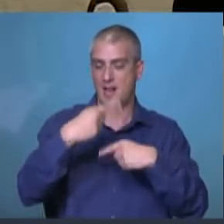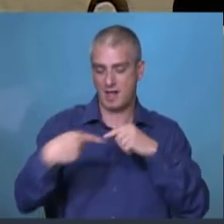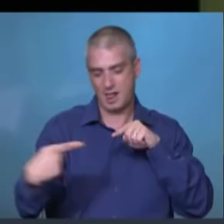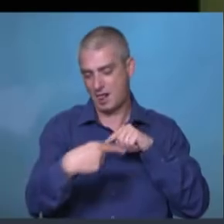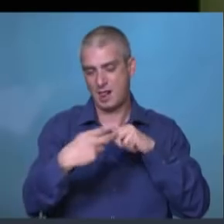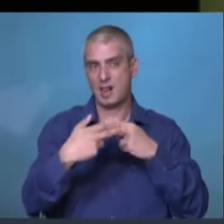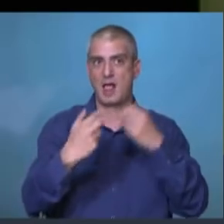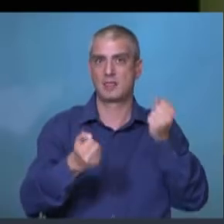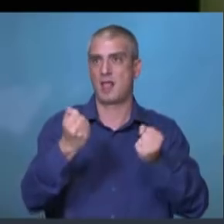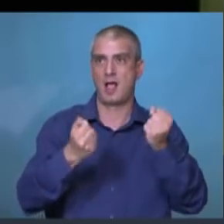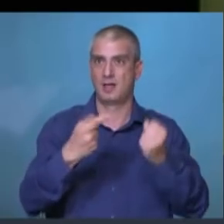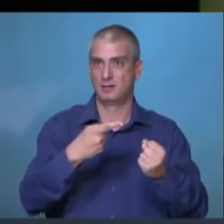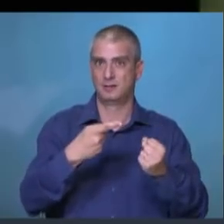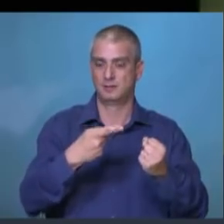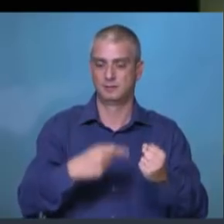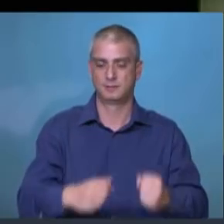הנהג.